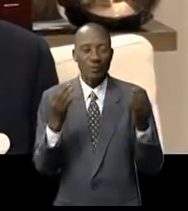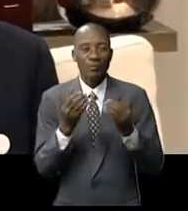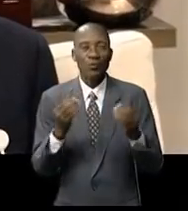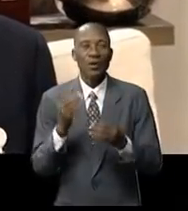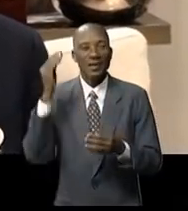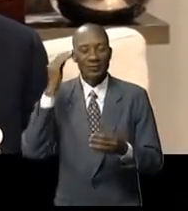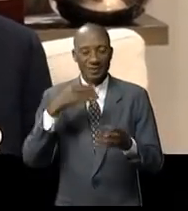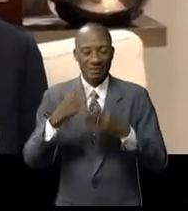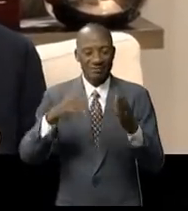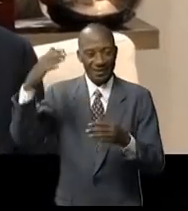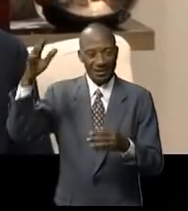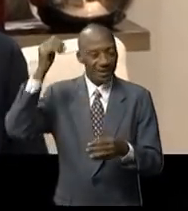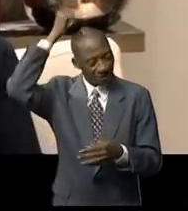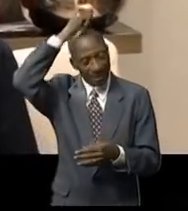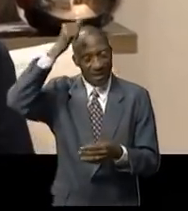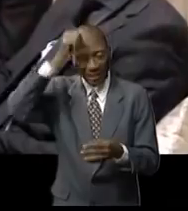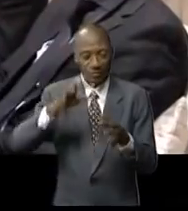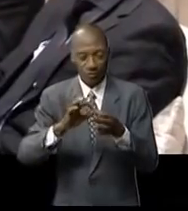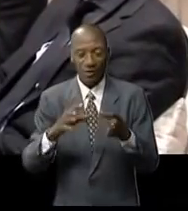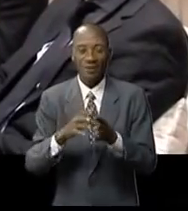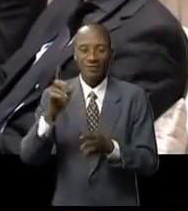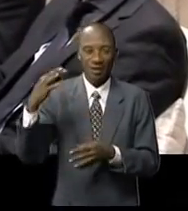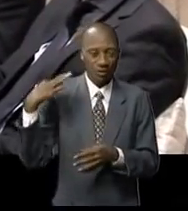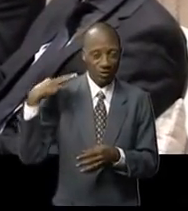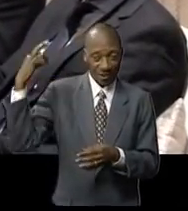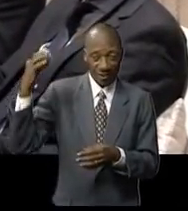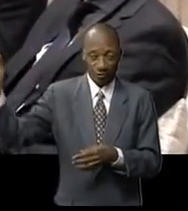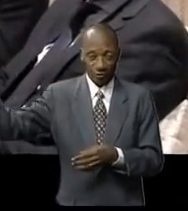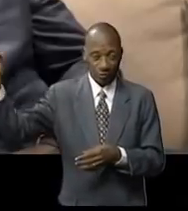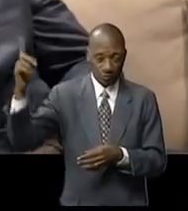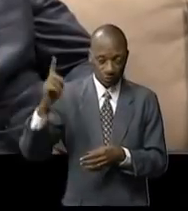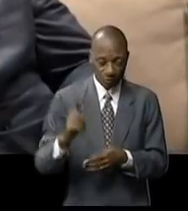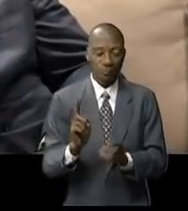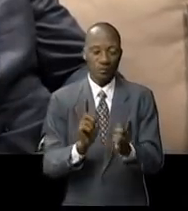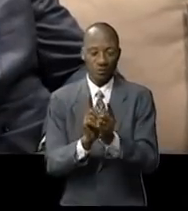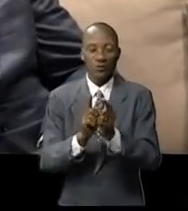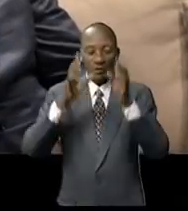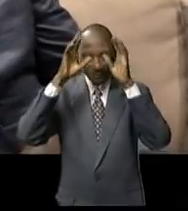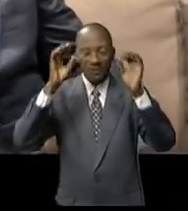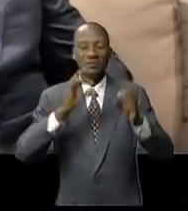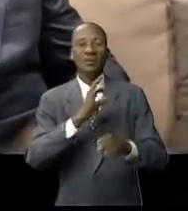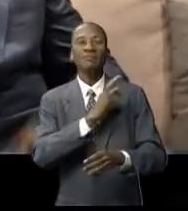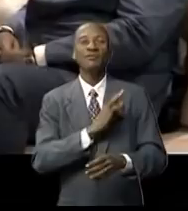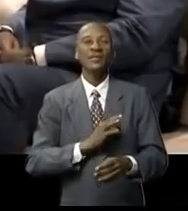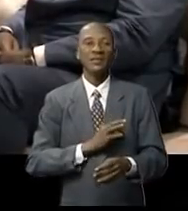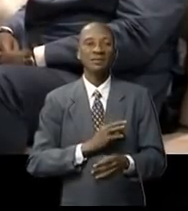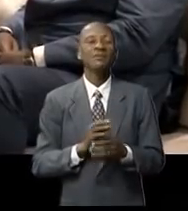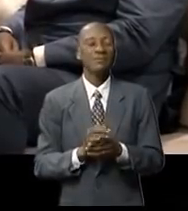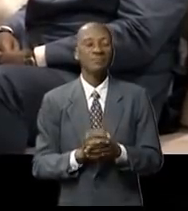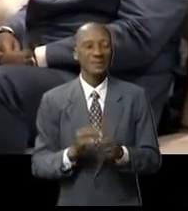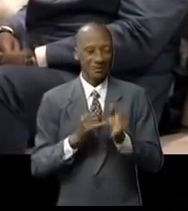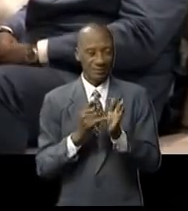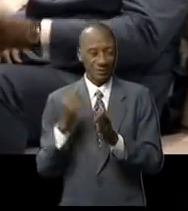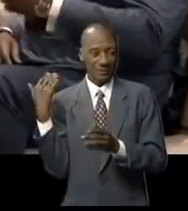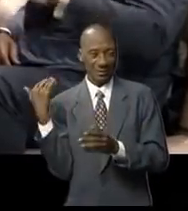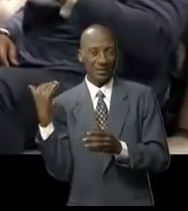Affaires étrangères qui a conduit une délégation reçue par le chef de l'État, Félix-Antoine Tshisekedi Tshilombo, ce samedi 11 septembre à la